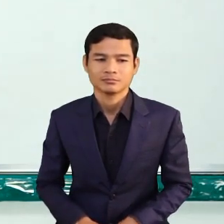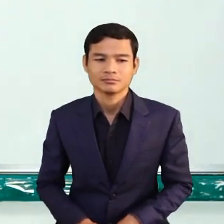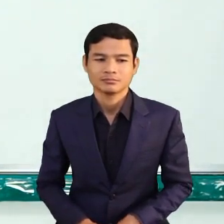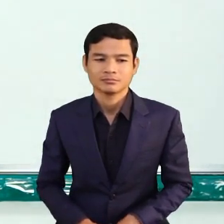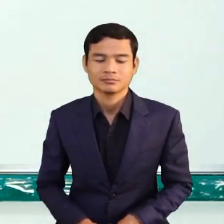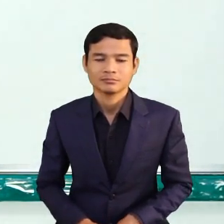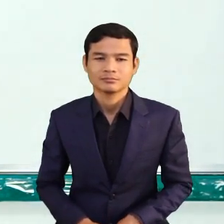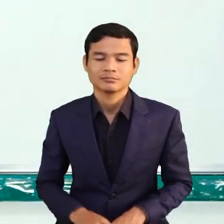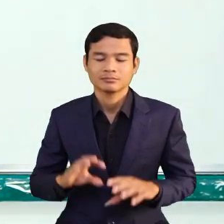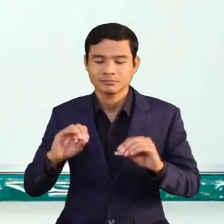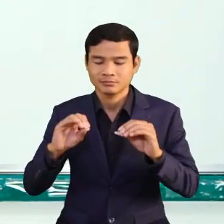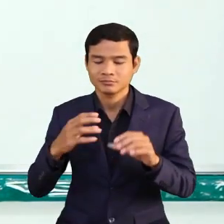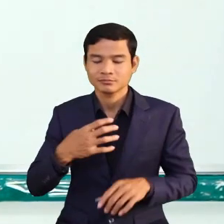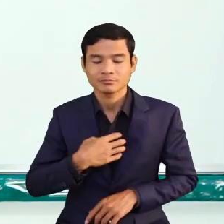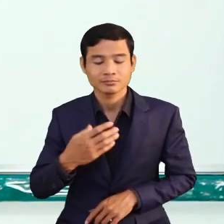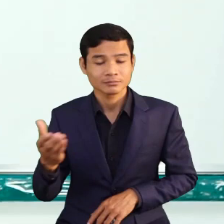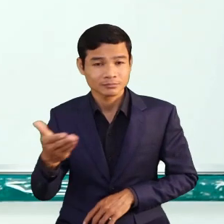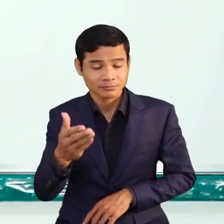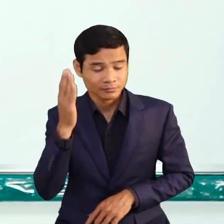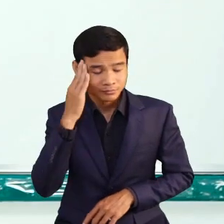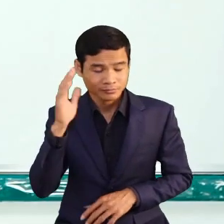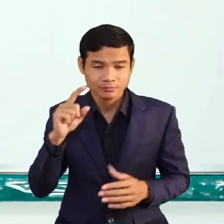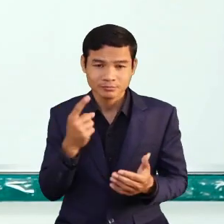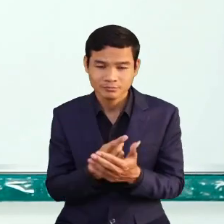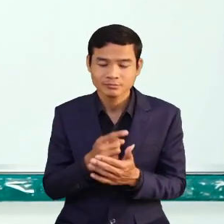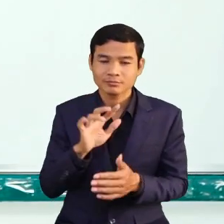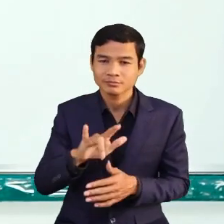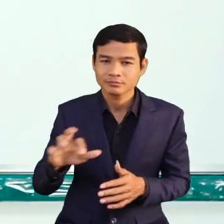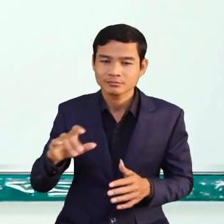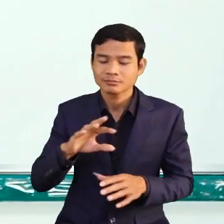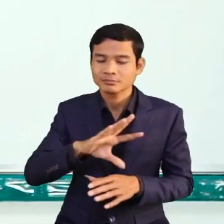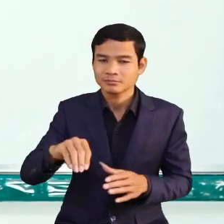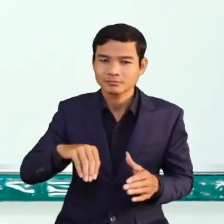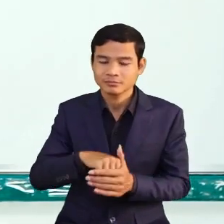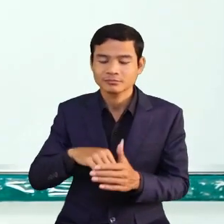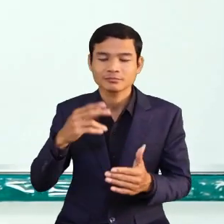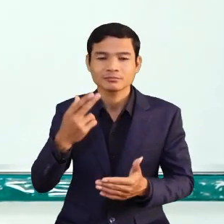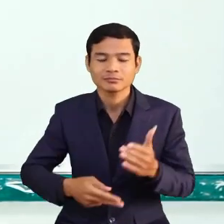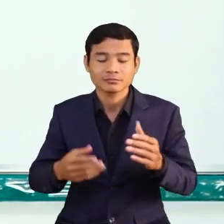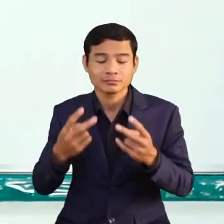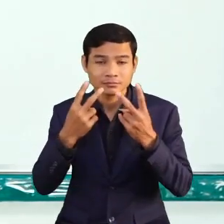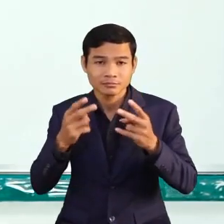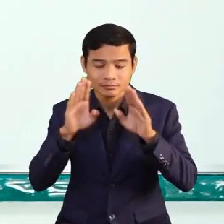cha ta đang tha ta con trai cho rôm xong bạc cặp anh bị ở vây khát đáy tham mơ mực lệch đá khiến